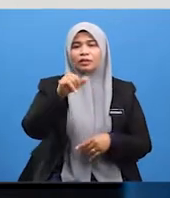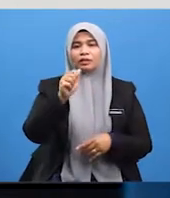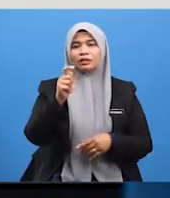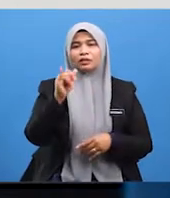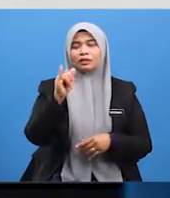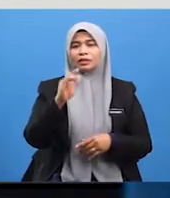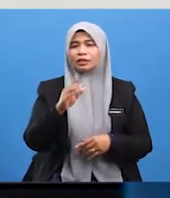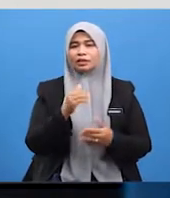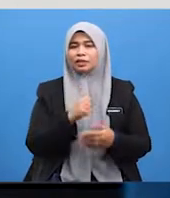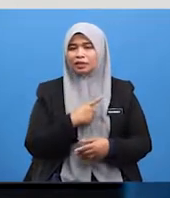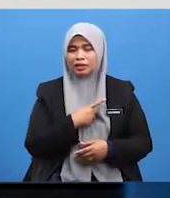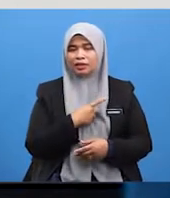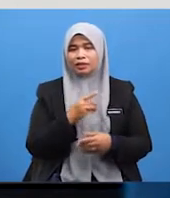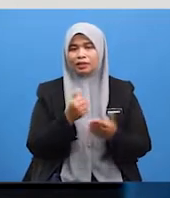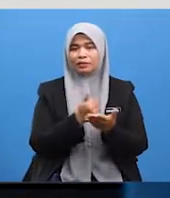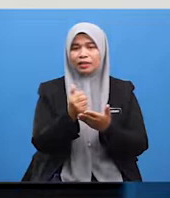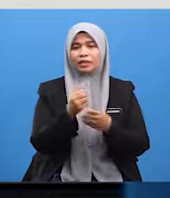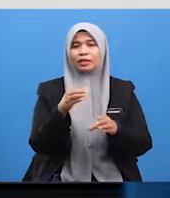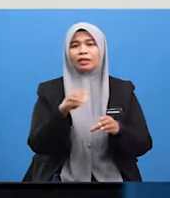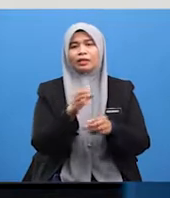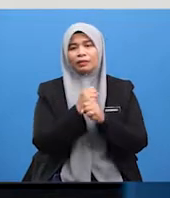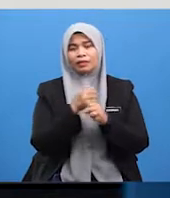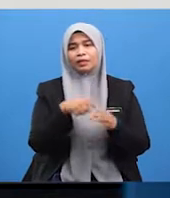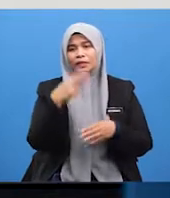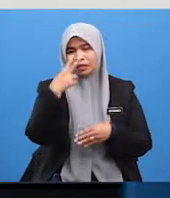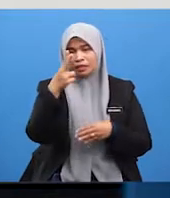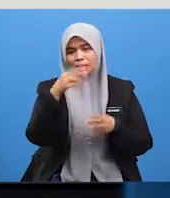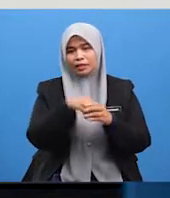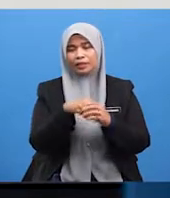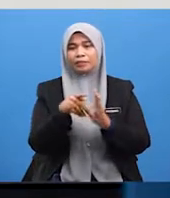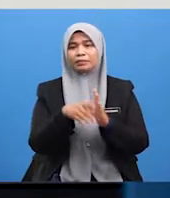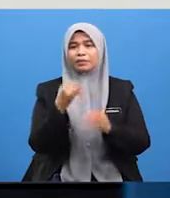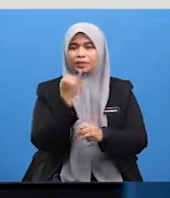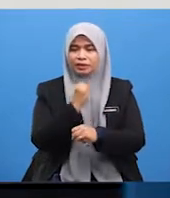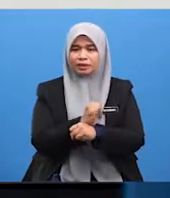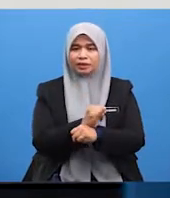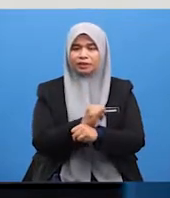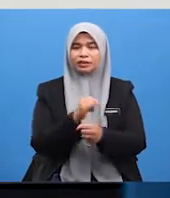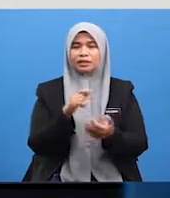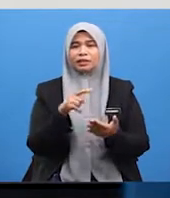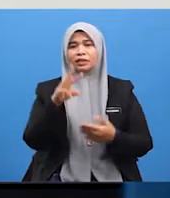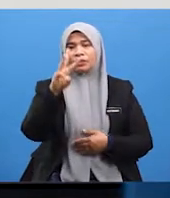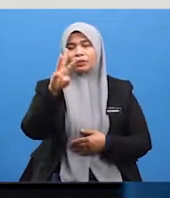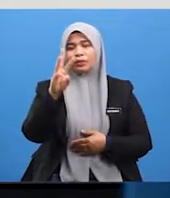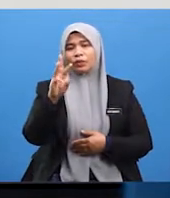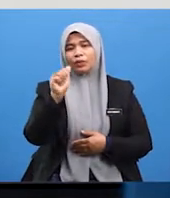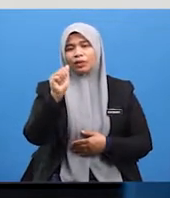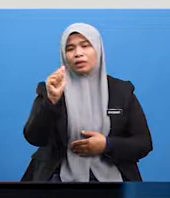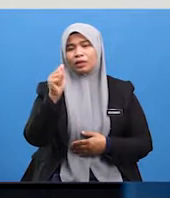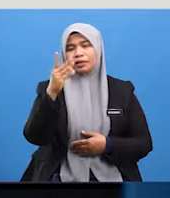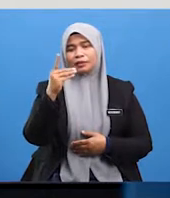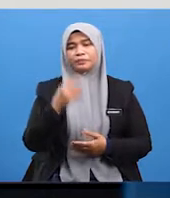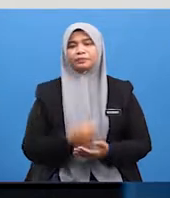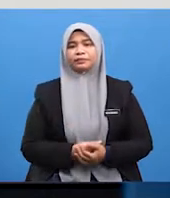amanah dapat dilihat dalam peristiwa perjanjian waad seperti di dalam petikan dalam paparan itu